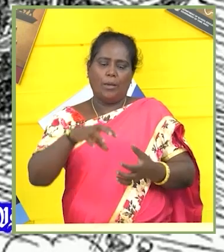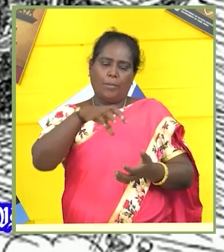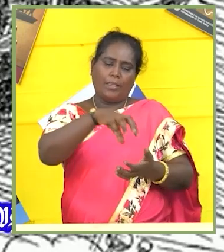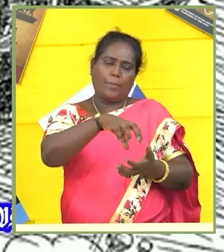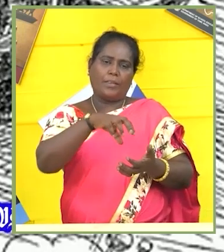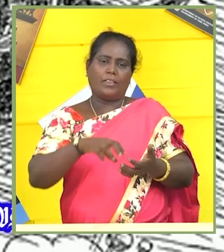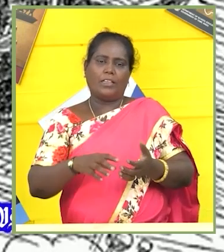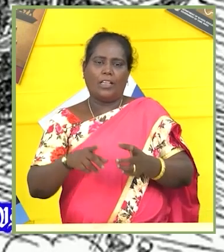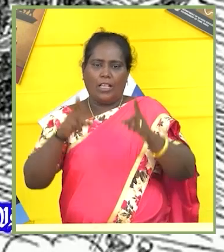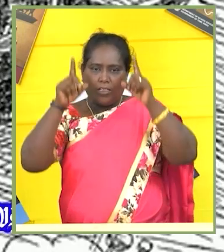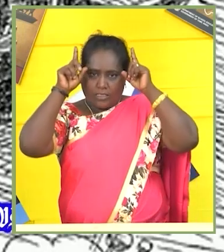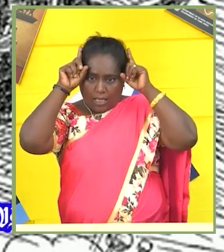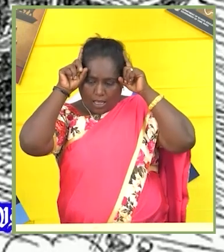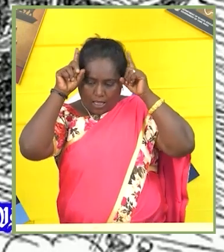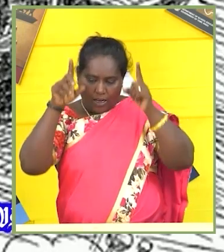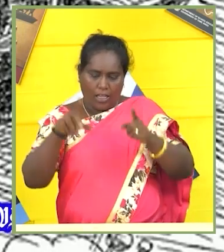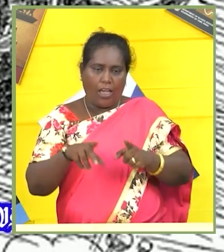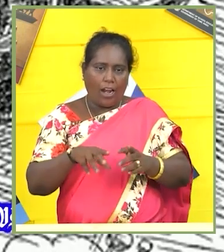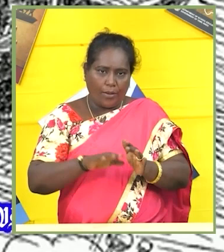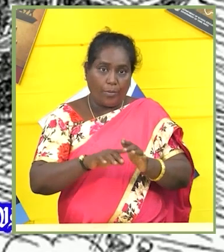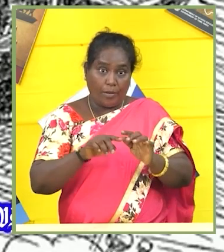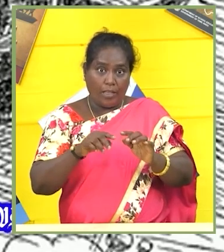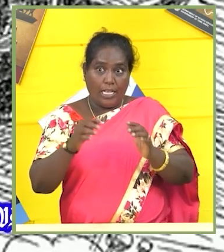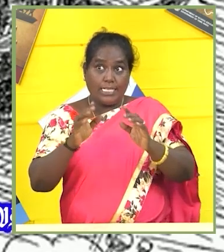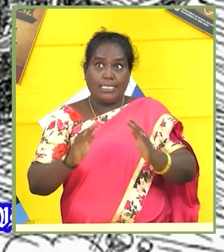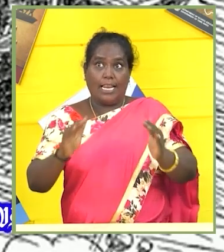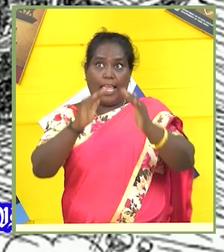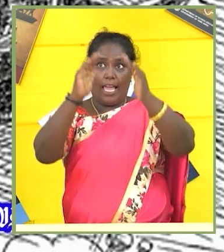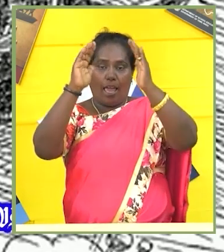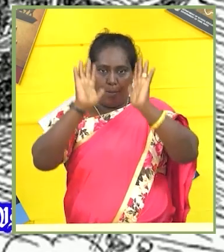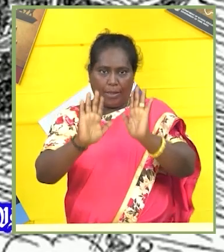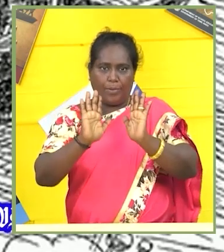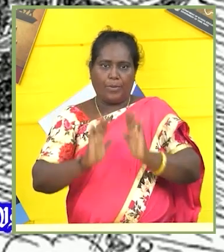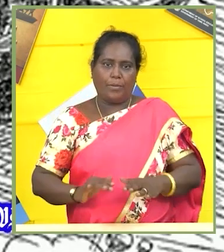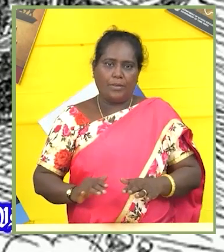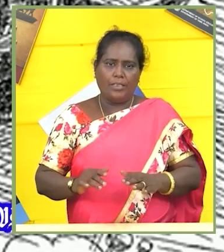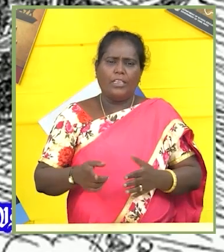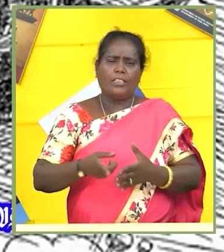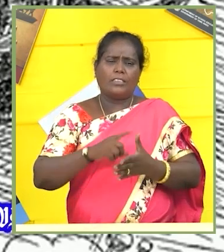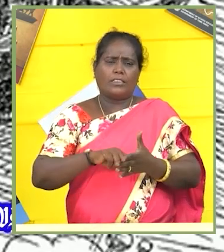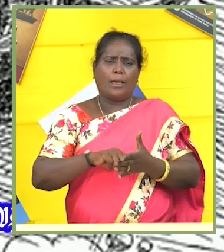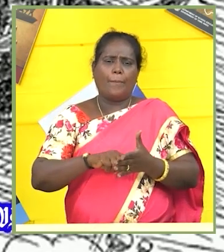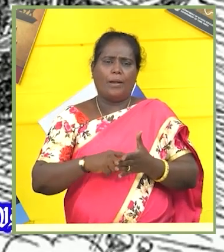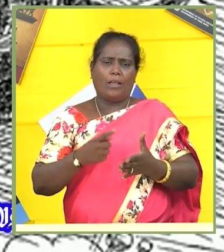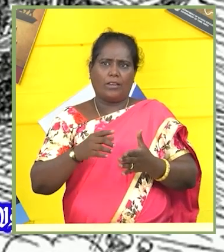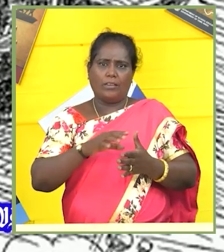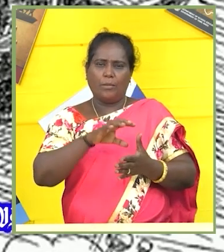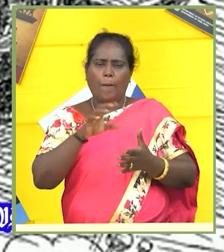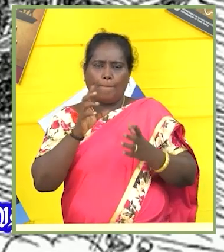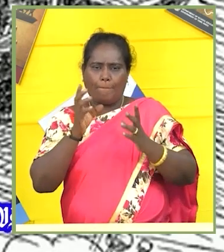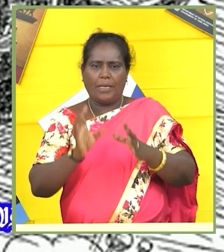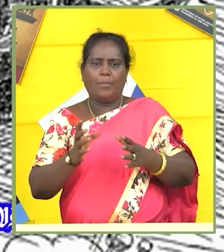மட்டுமன்றி ஈரோடு மாவட்டத்தின் நகரின் மையப்பகுதியில் காளையை அடக்குவது போன்ற சிலையும் அமைக்கப்பட்டுள்ளது.